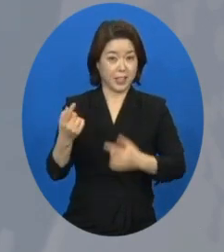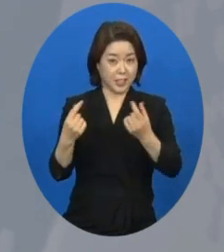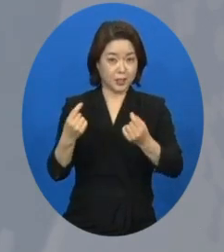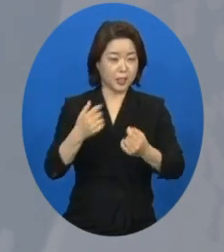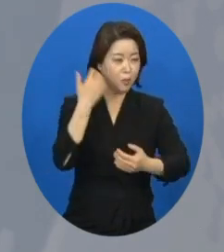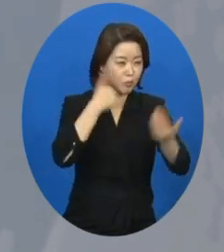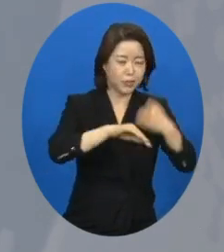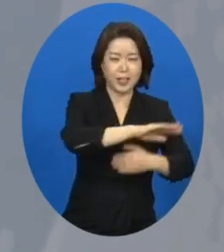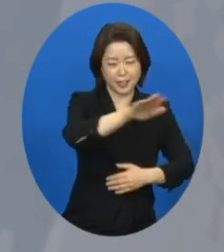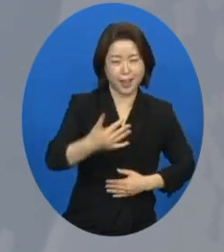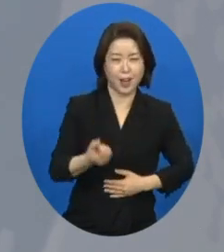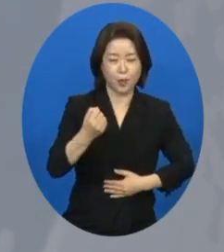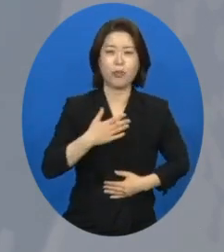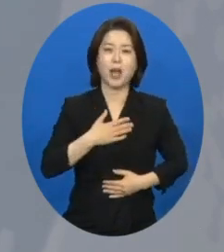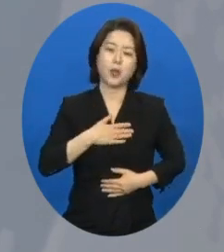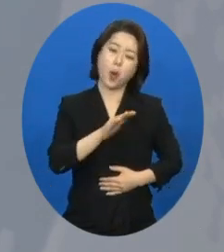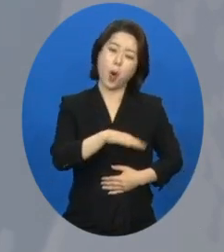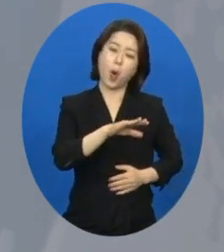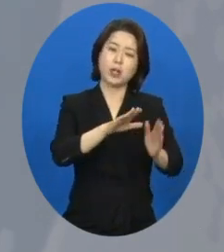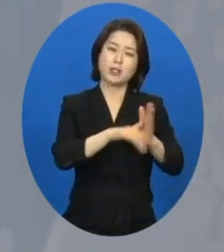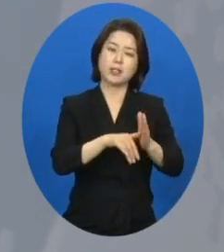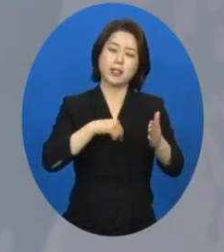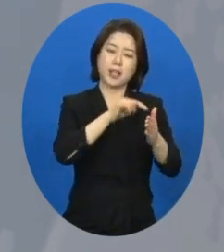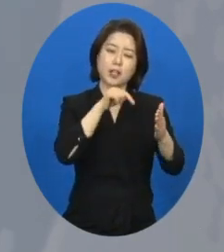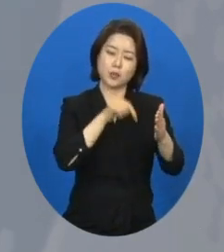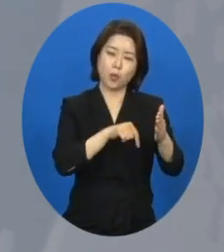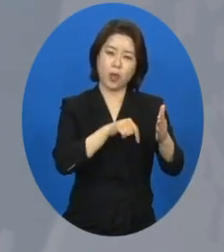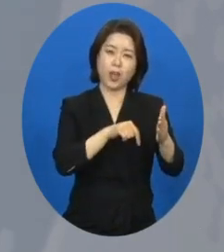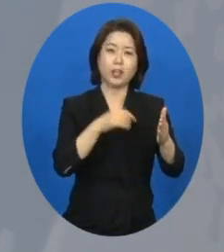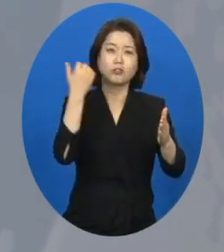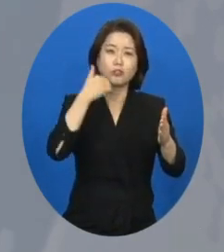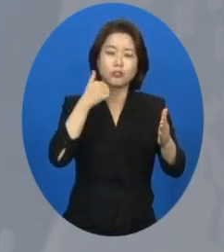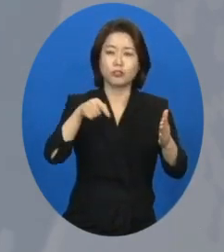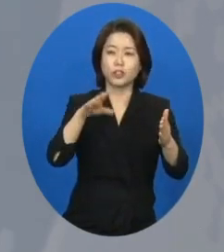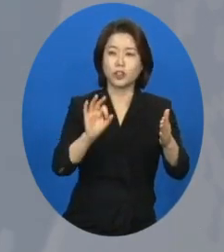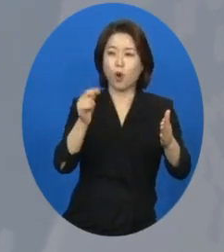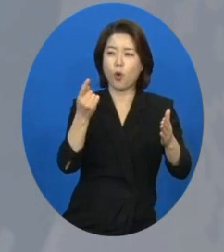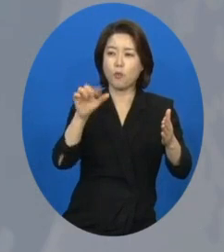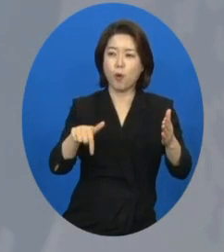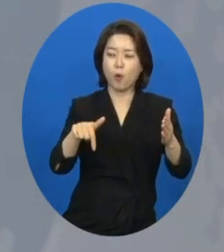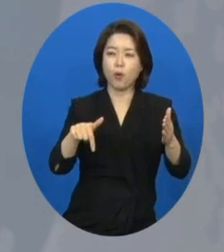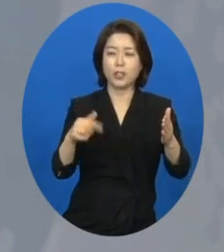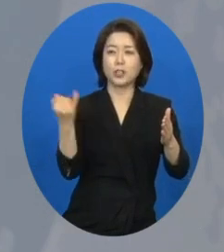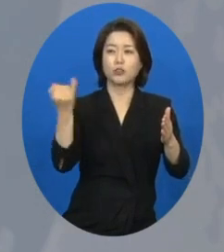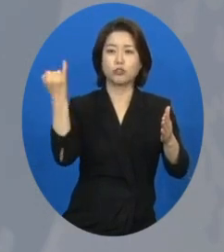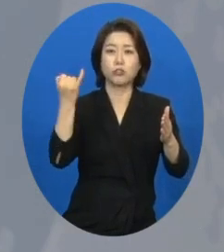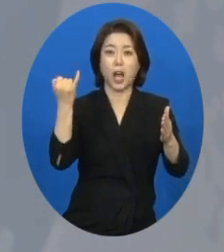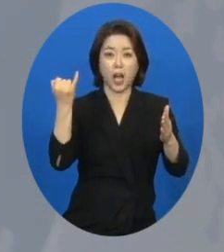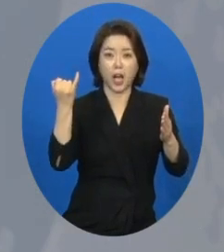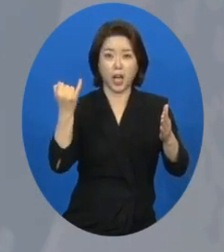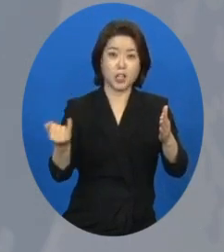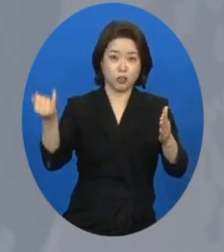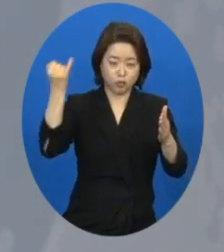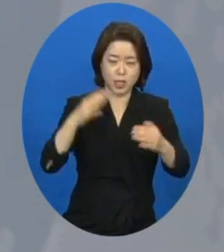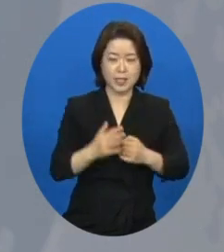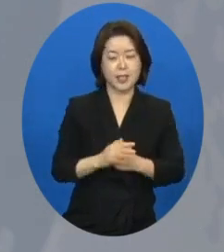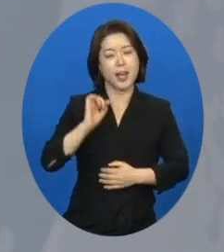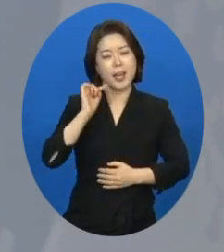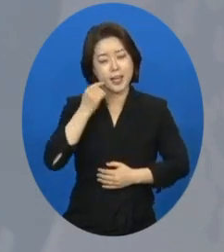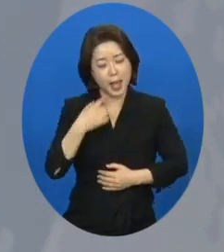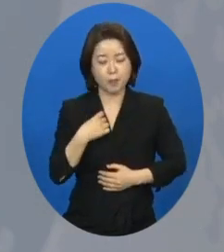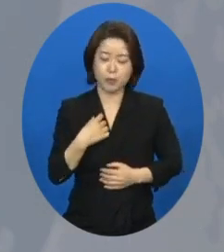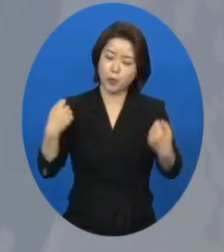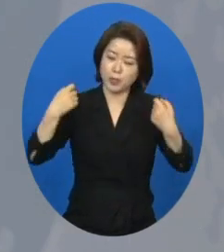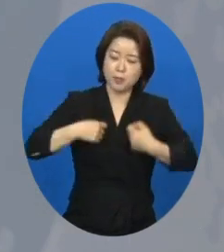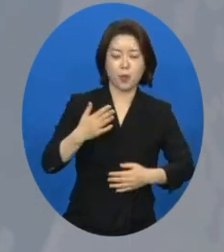적에 내 가슴 속에는 성복이 누나가 살고 있었다. 예쁜 여학생 교복을 입고 나를 예뻐해